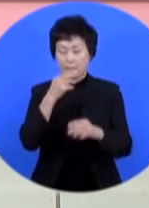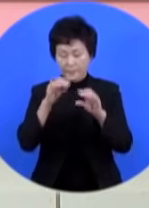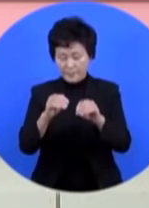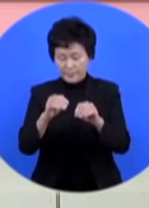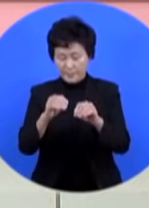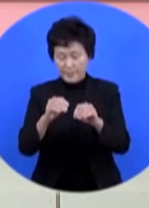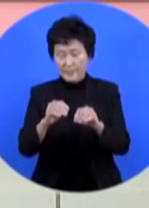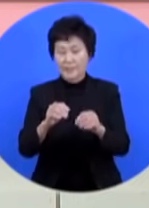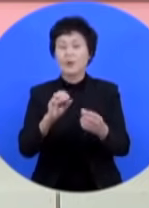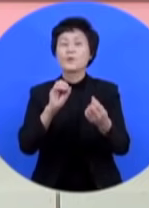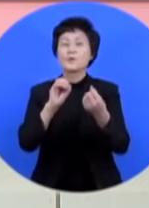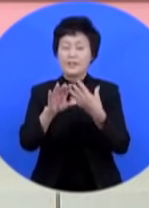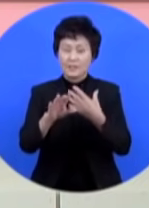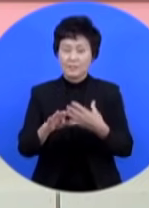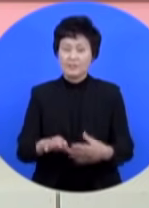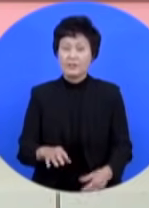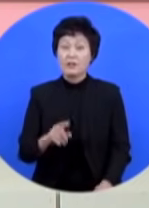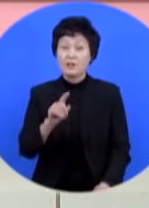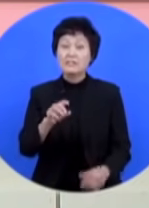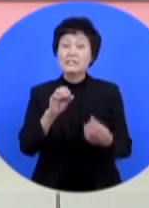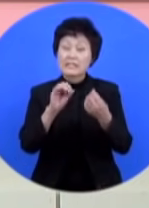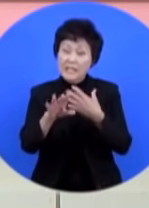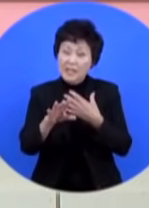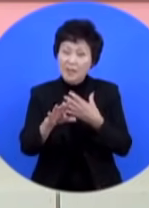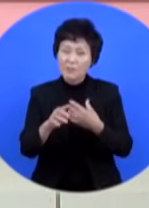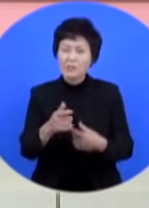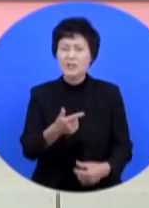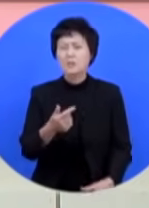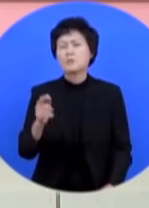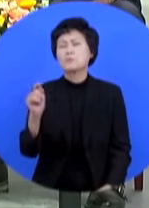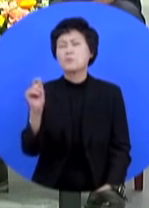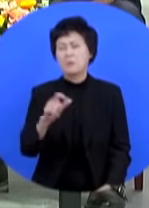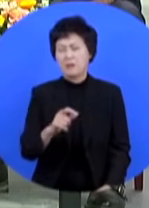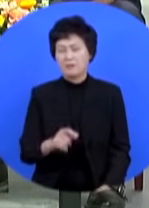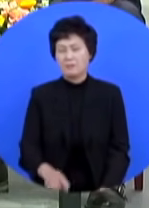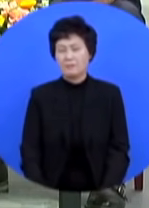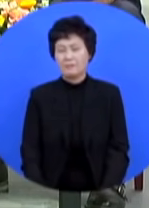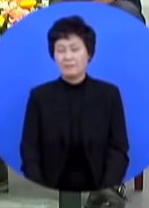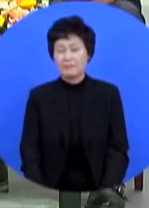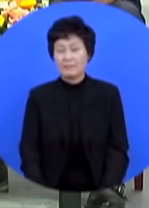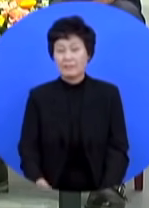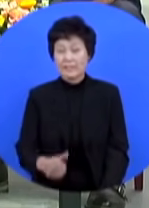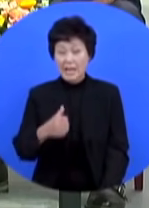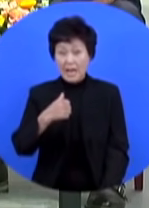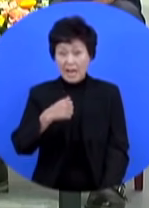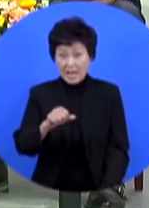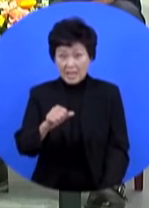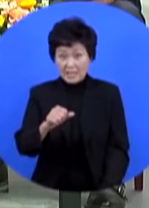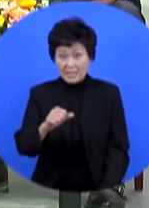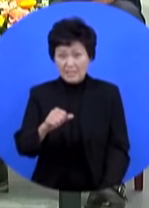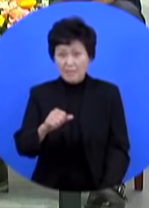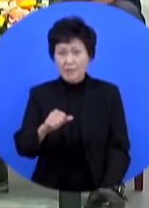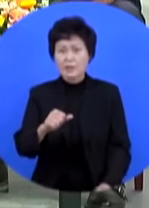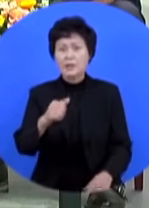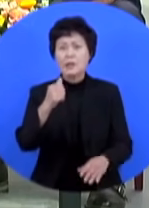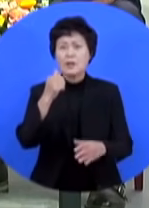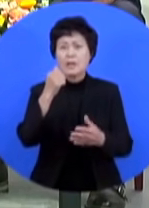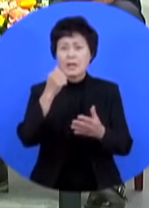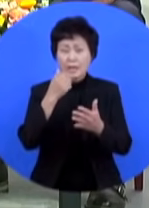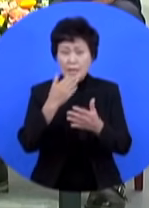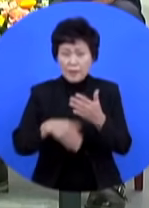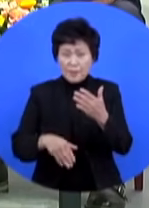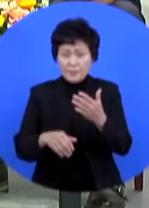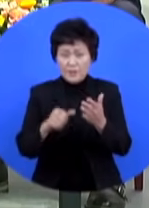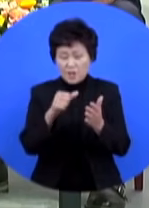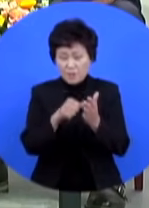몰랐습니다. 아니 아드님이 이제 천국 가고 나서 유품을 정리하다가 통장을 보게 되셨다면서요. 네. 통장 보고